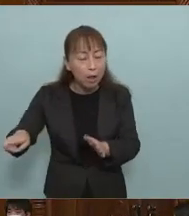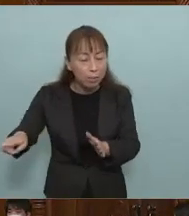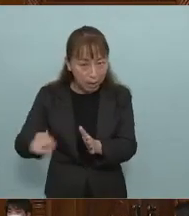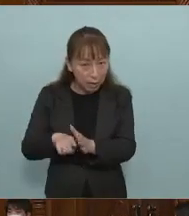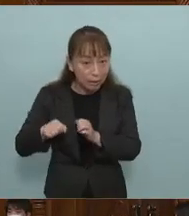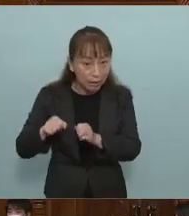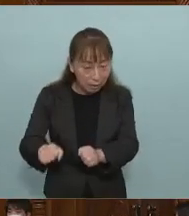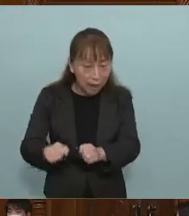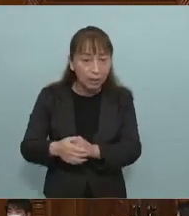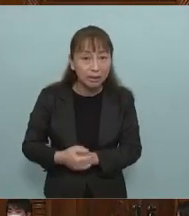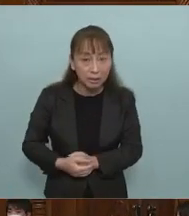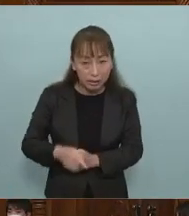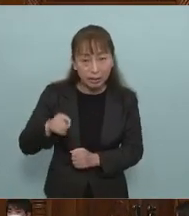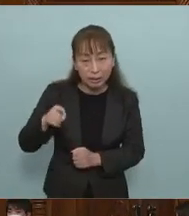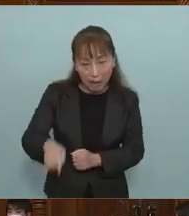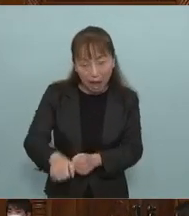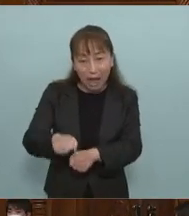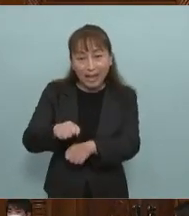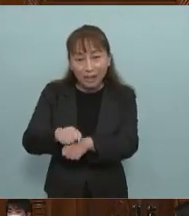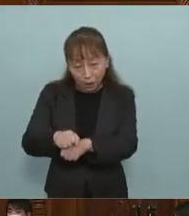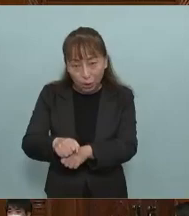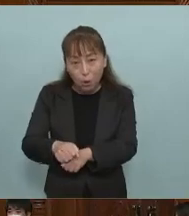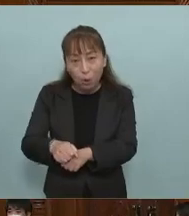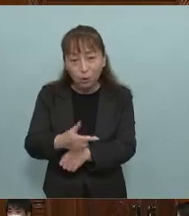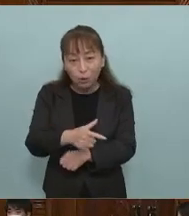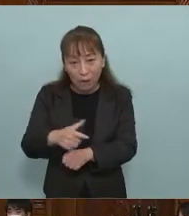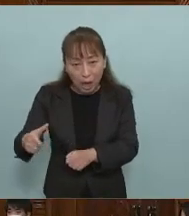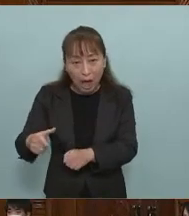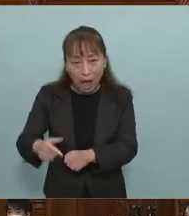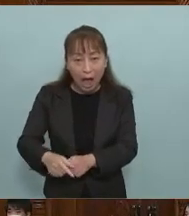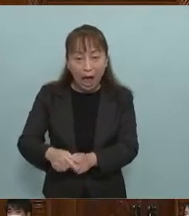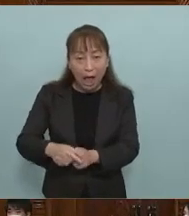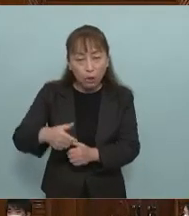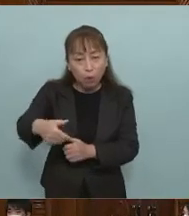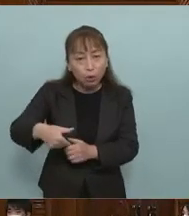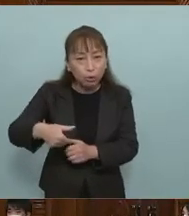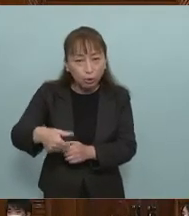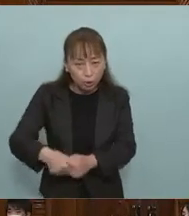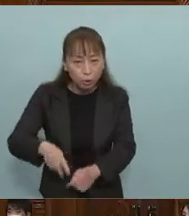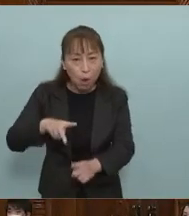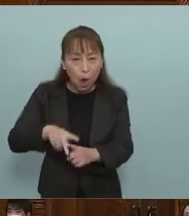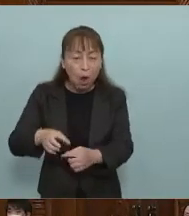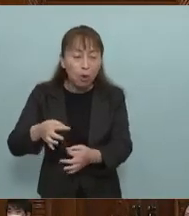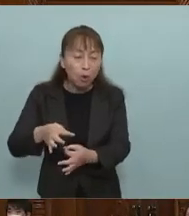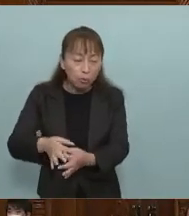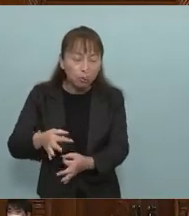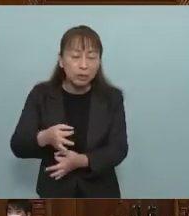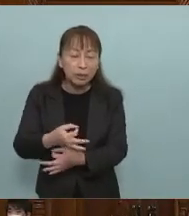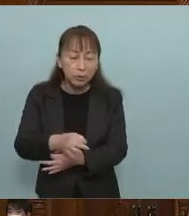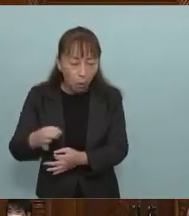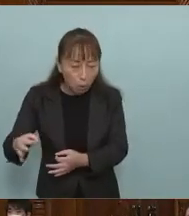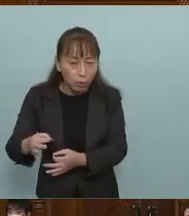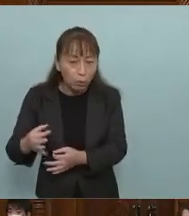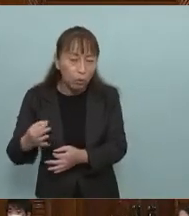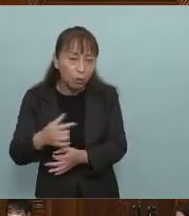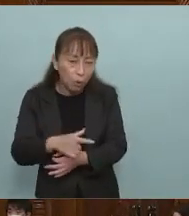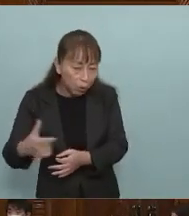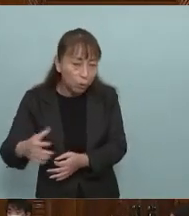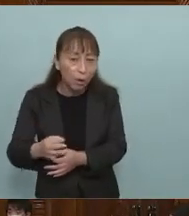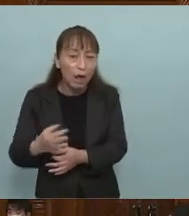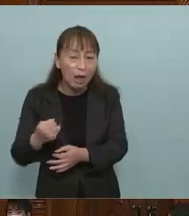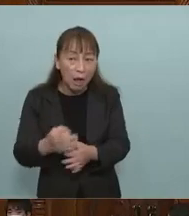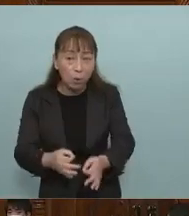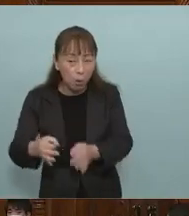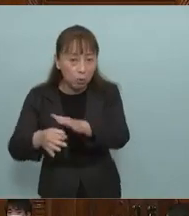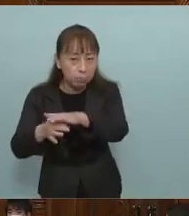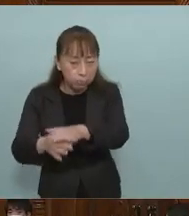肥料や飼料、輸入小麦等への価格高騰対策を継続して実施するべきです。